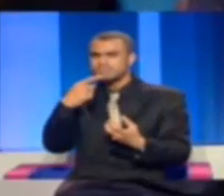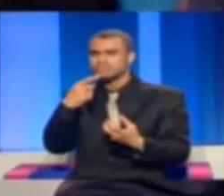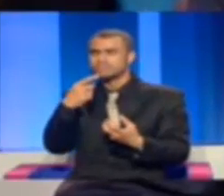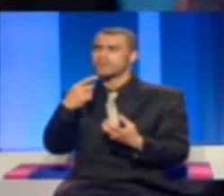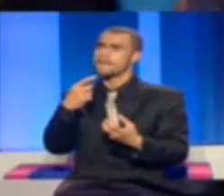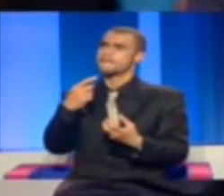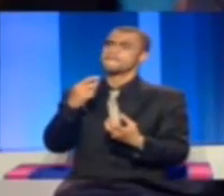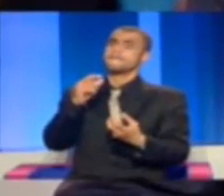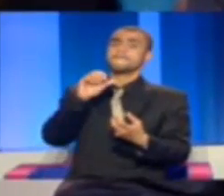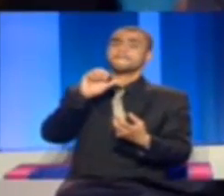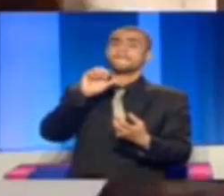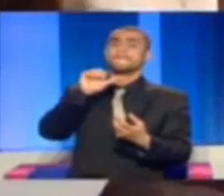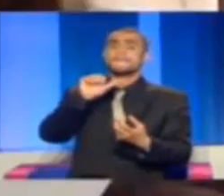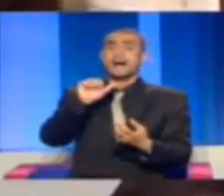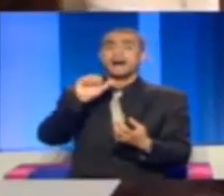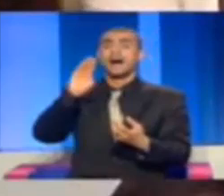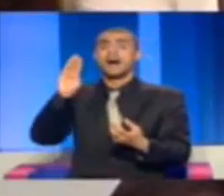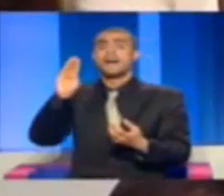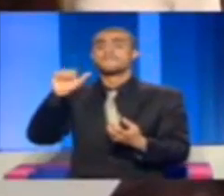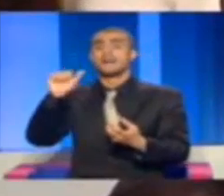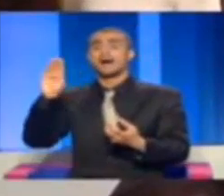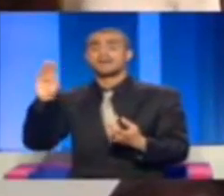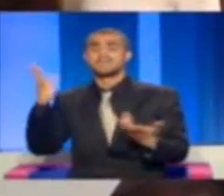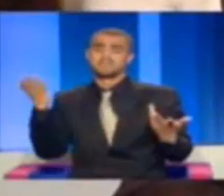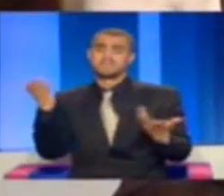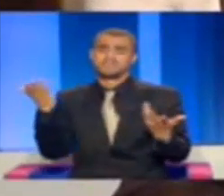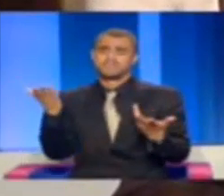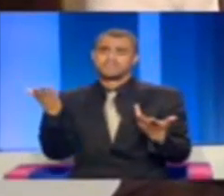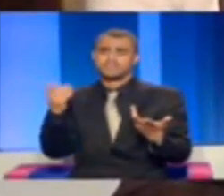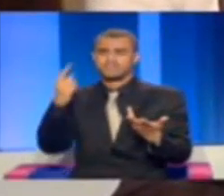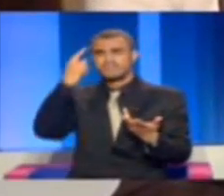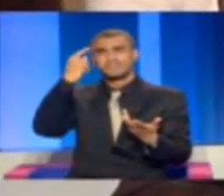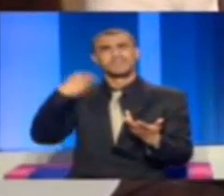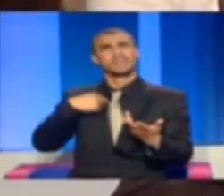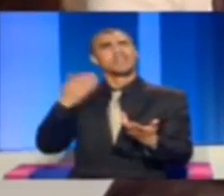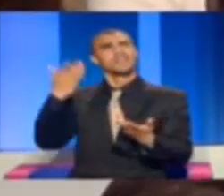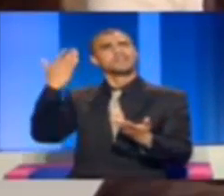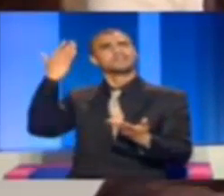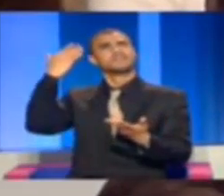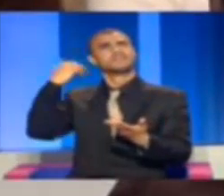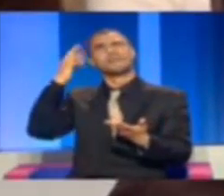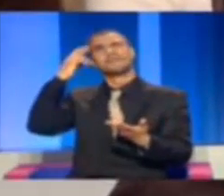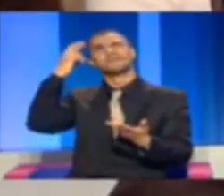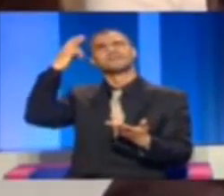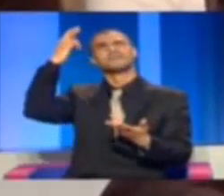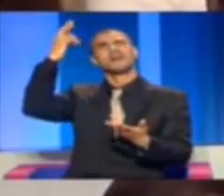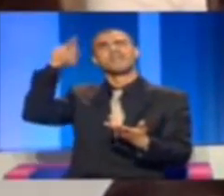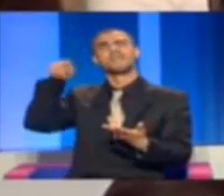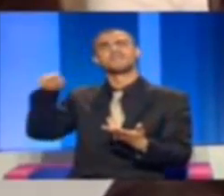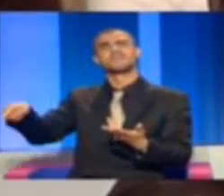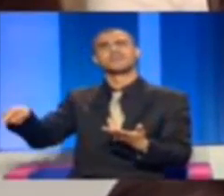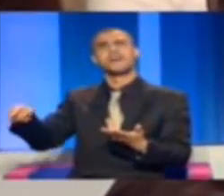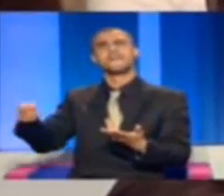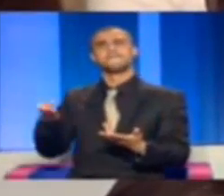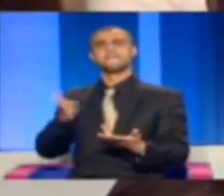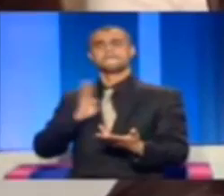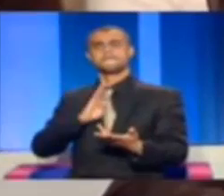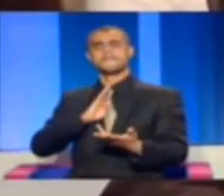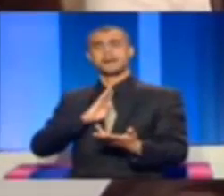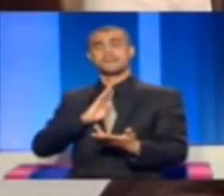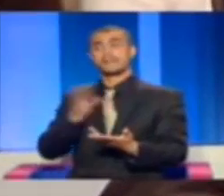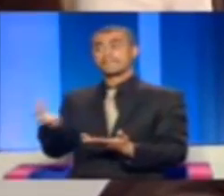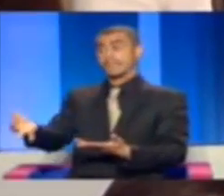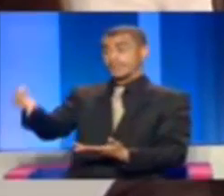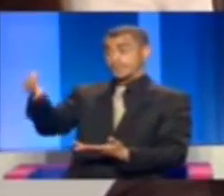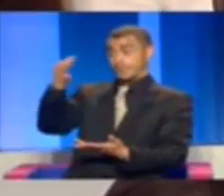قال الاستاذ، والفرحه كيفاش غادي يسمعه كيتكلم ويقول لبا، وهذه انا كنت كنتمنى حتى انا الاب ديالي حتى انايا واحد النهار